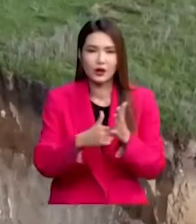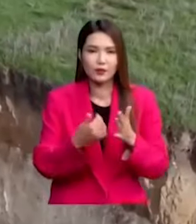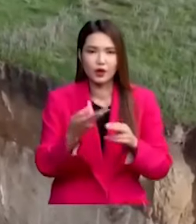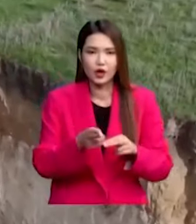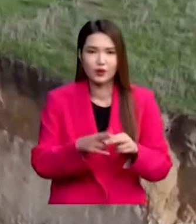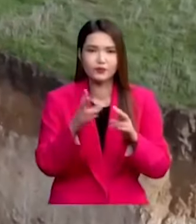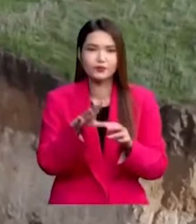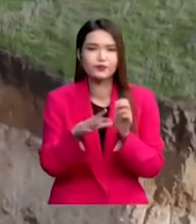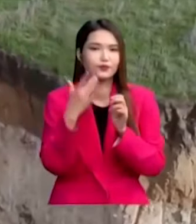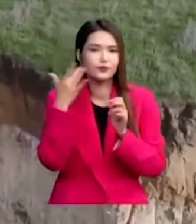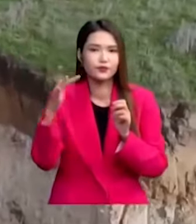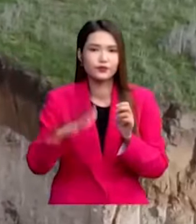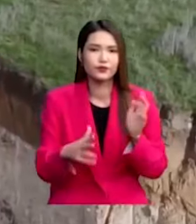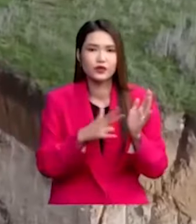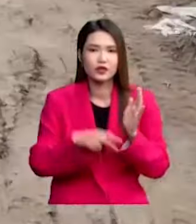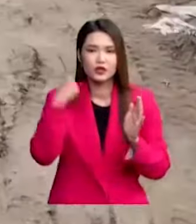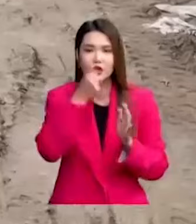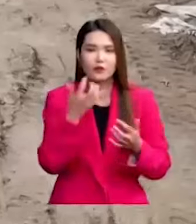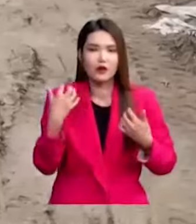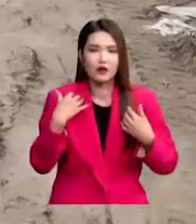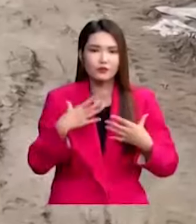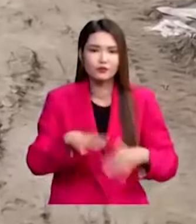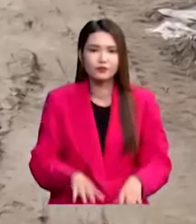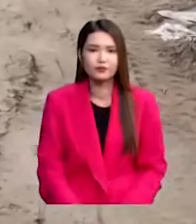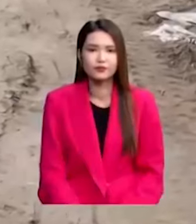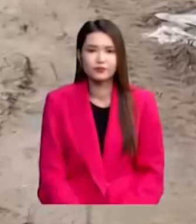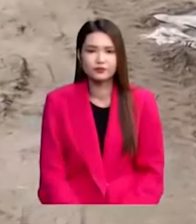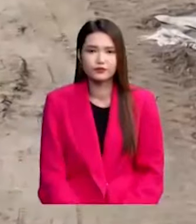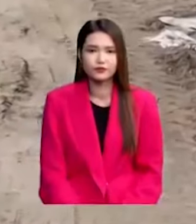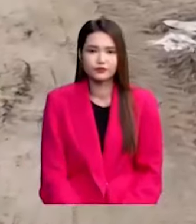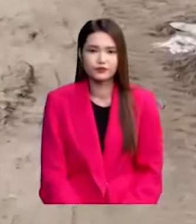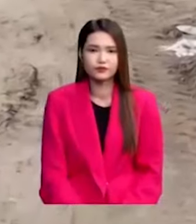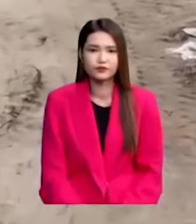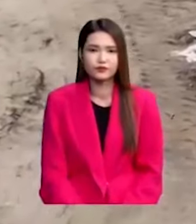Мұндай алапат соңғы 80 жылда болмаған.